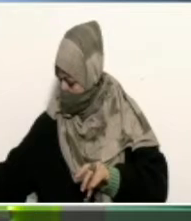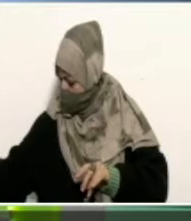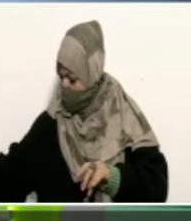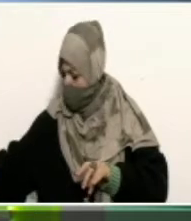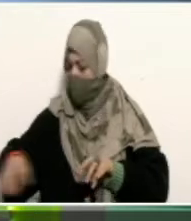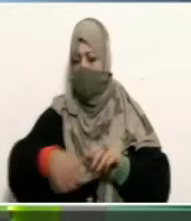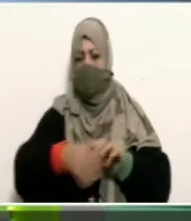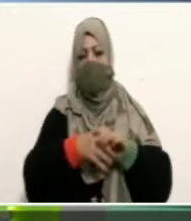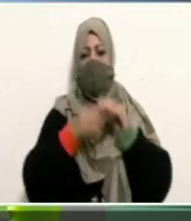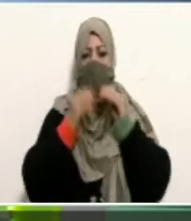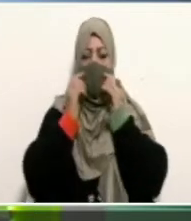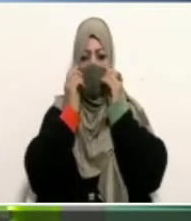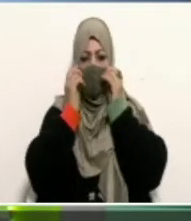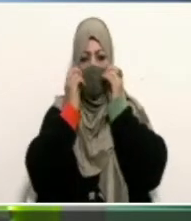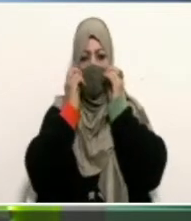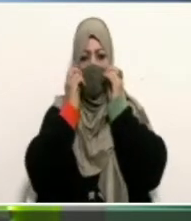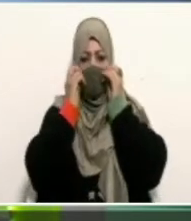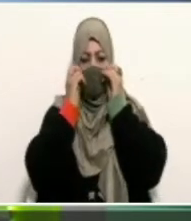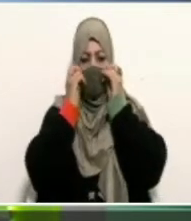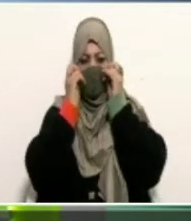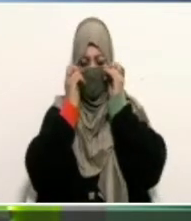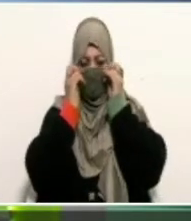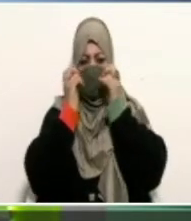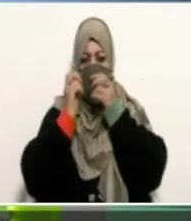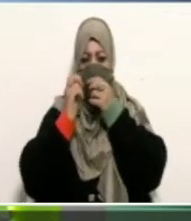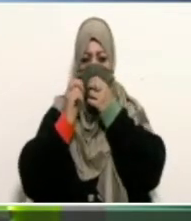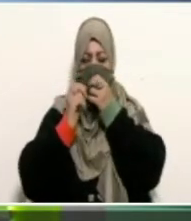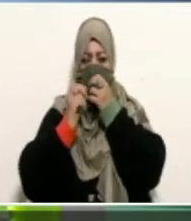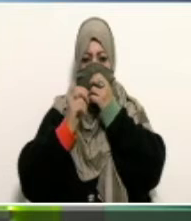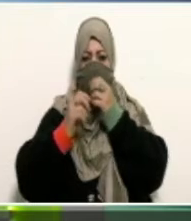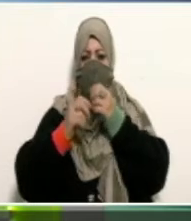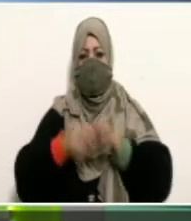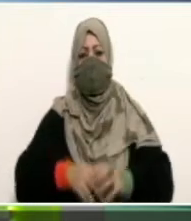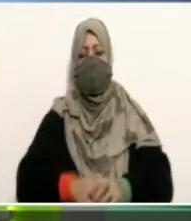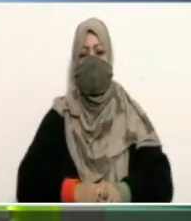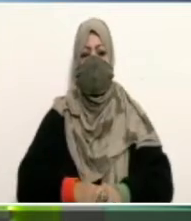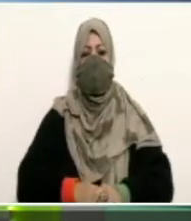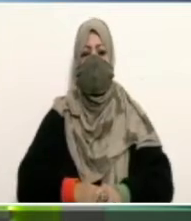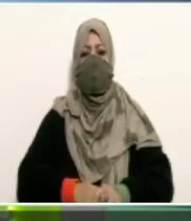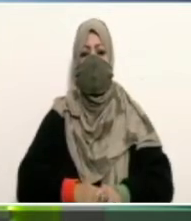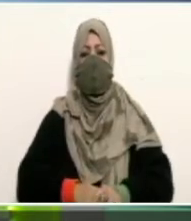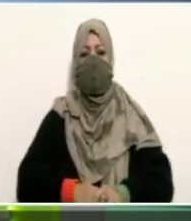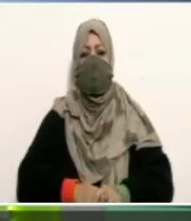يعني؟ عشان العقد ما قريته مانيش موافق عليه.